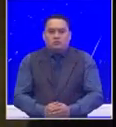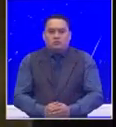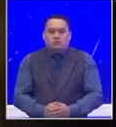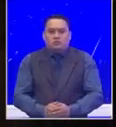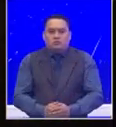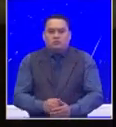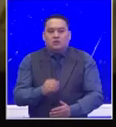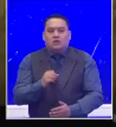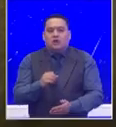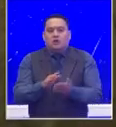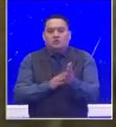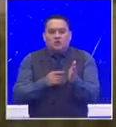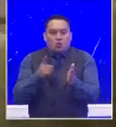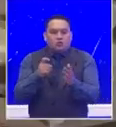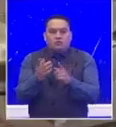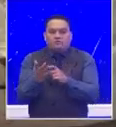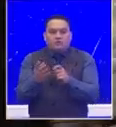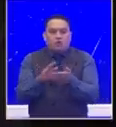Здравствуйте, у вас есть антисептик?